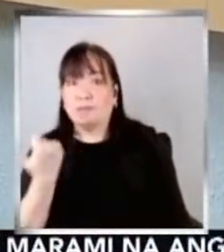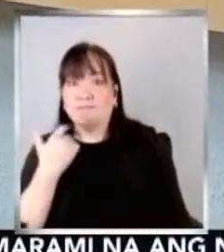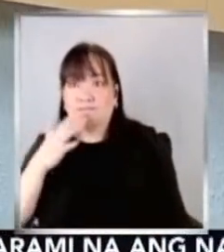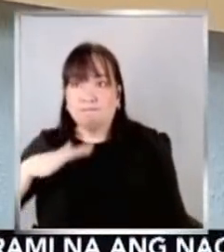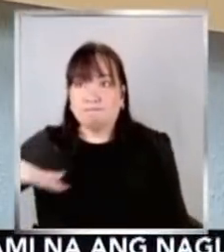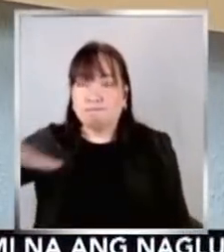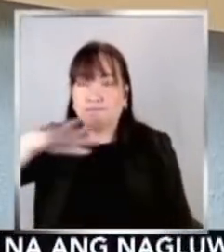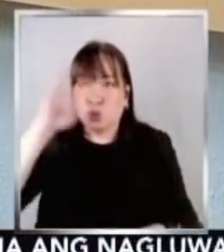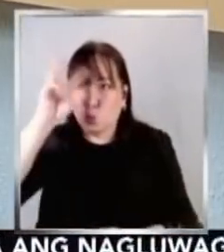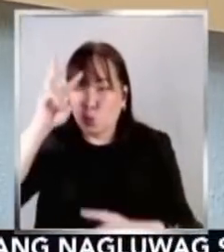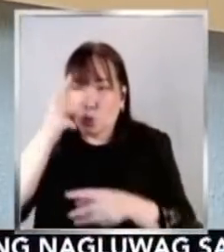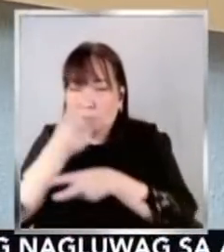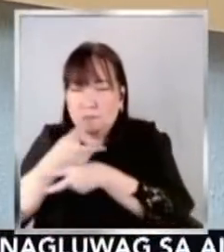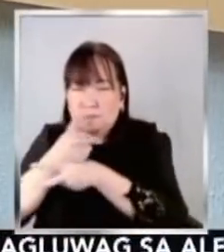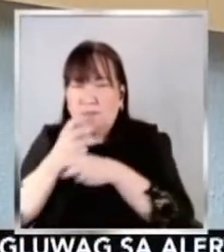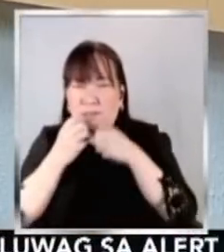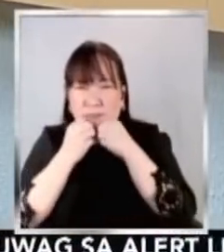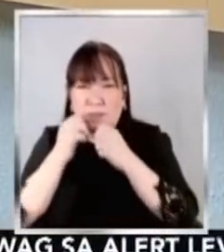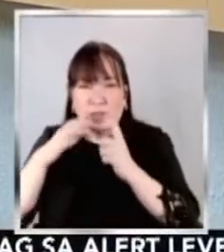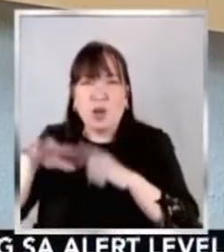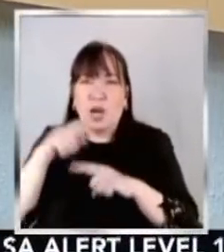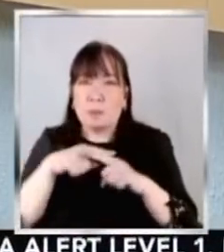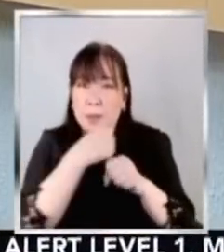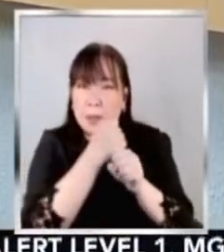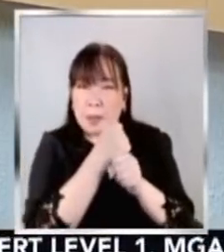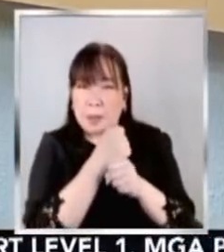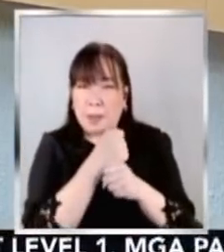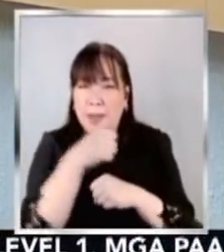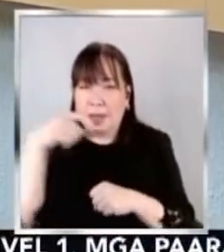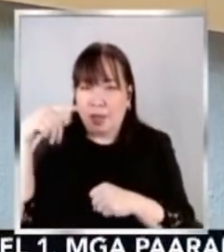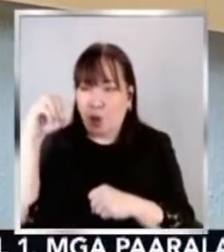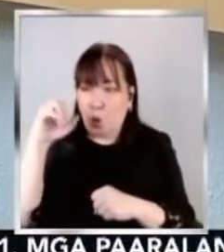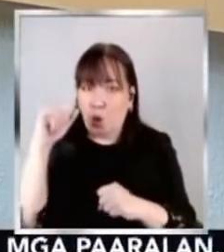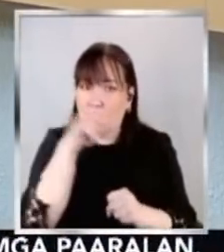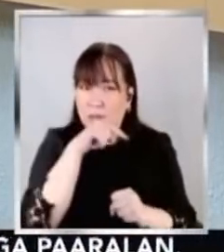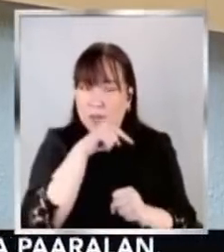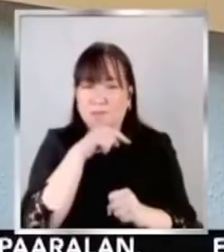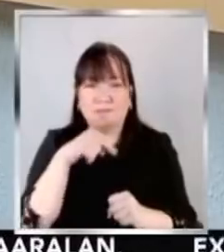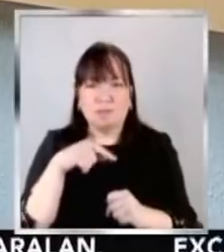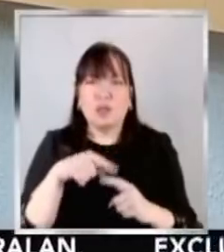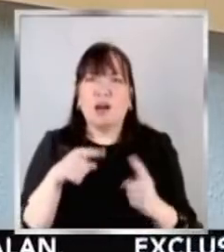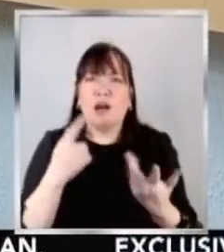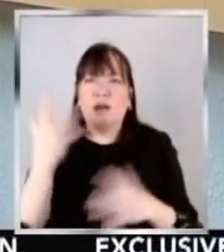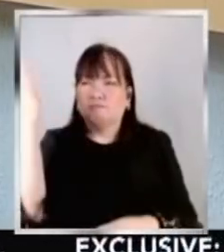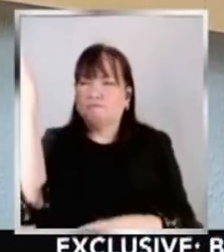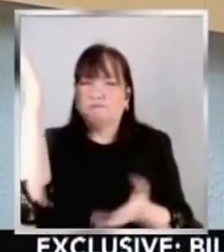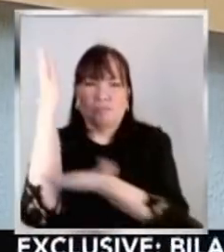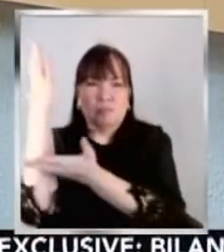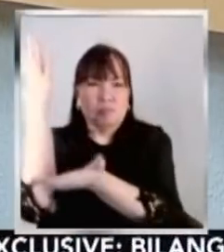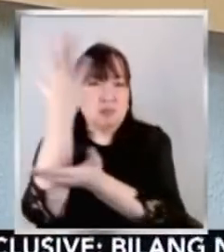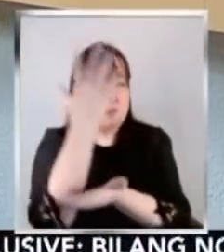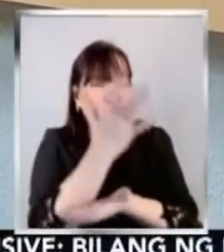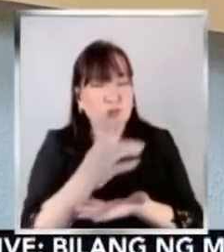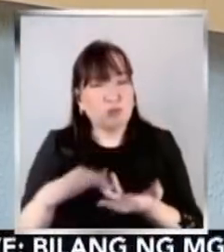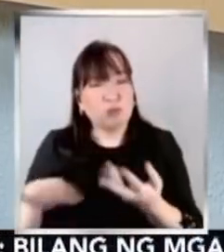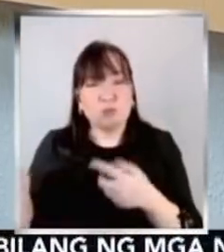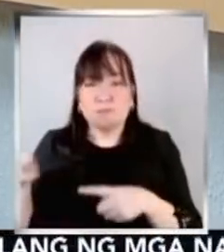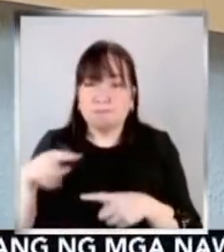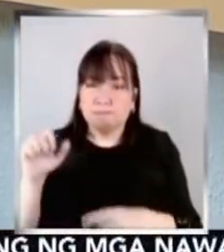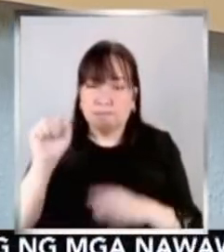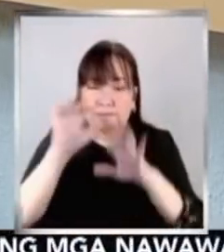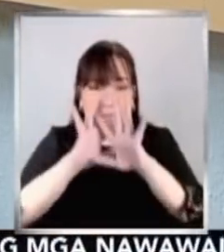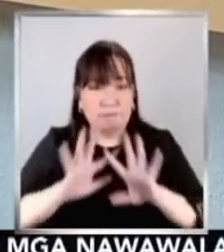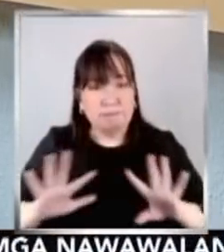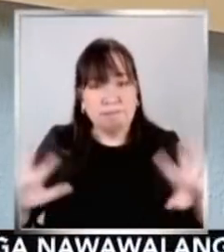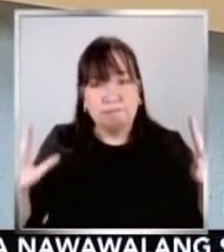palm oil ang isa sa mga tinuturong rason ng malawakang deforestation sa Southeast Asia na nagre-resulta sa pagkasira ng